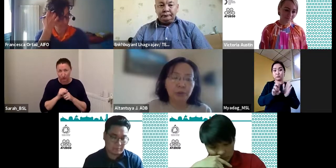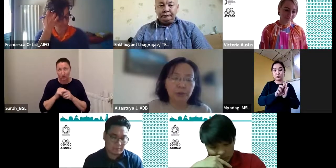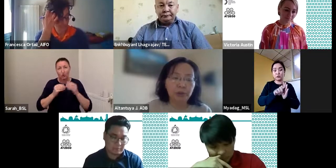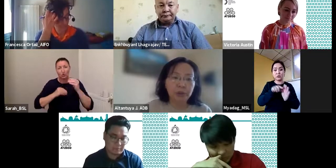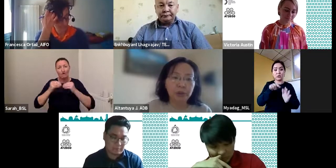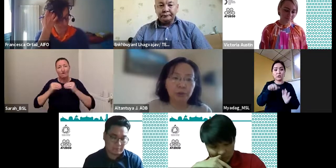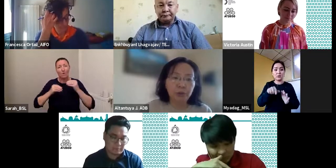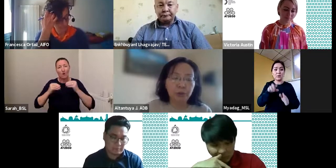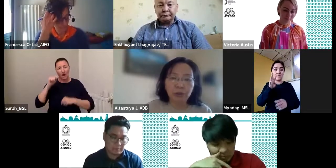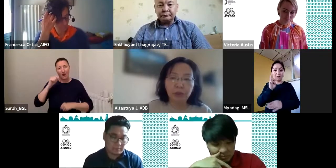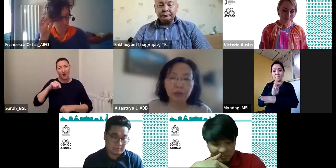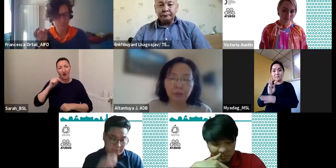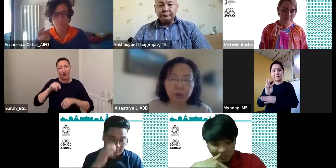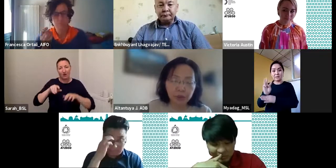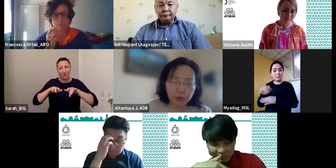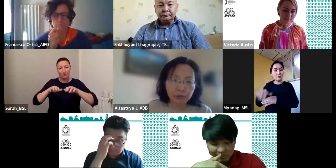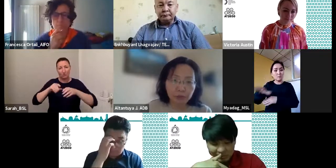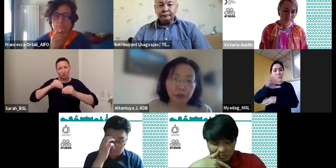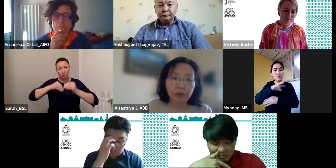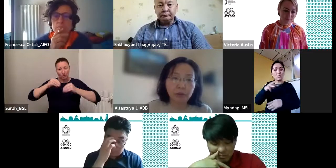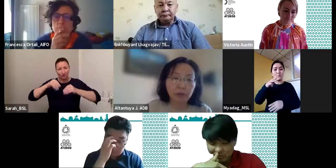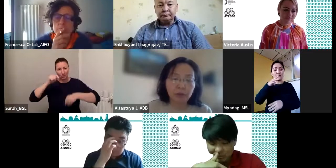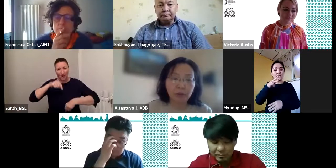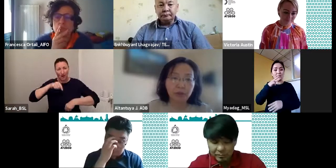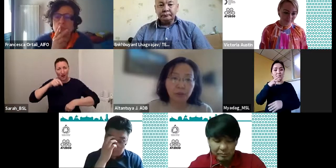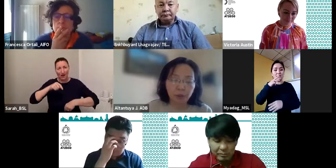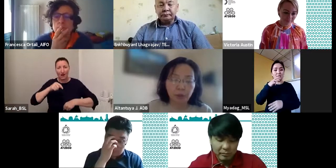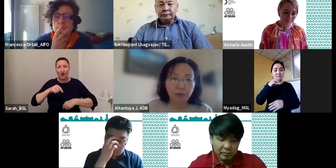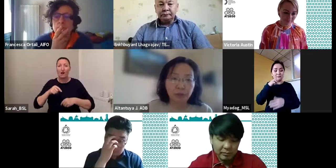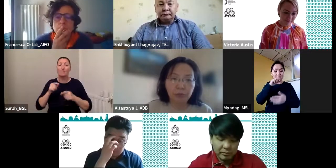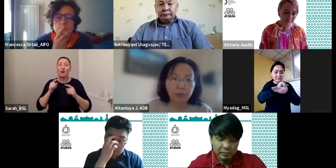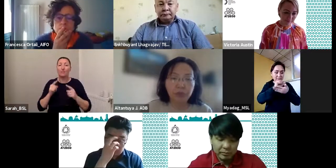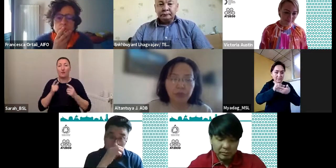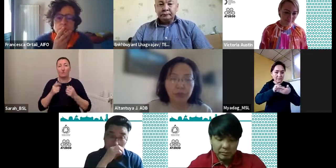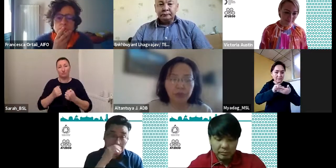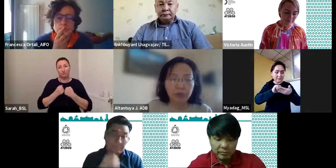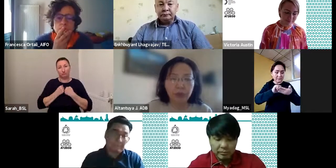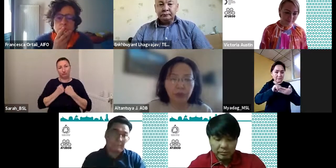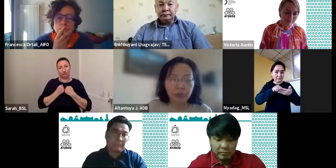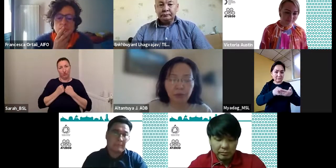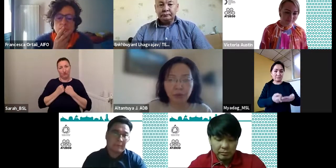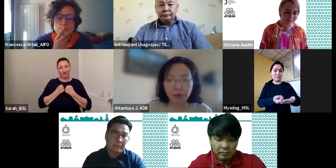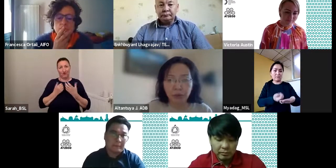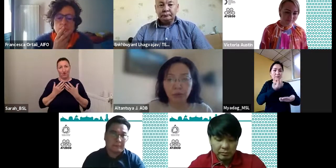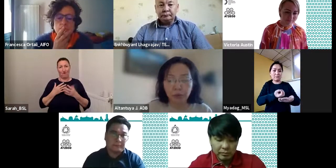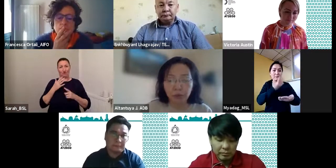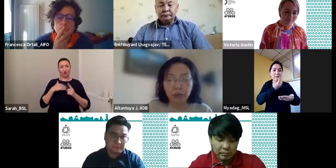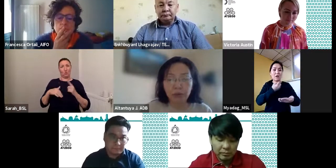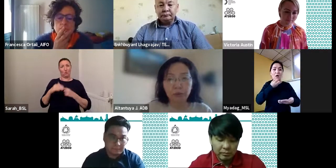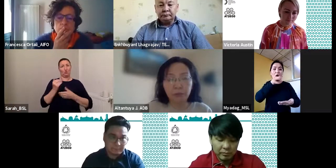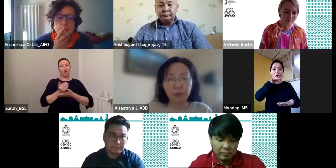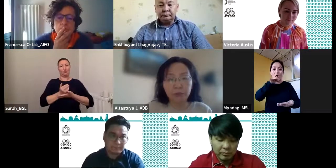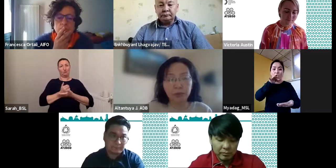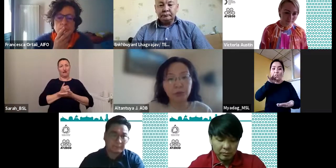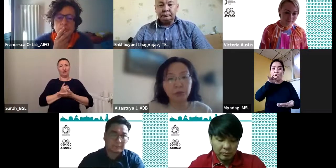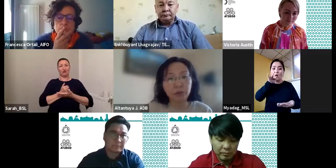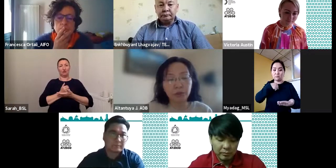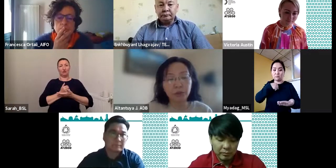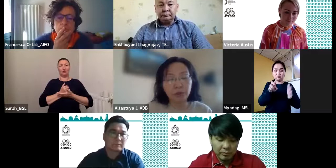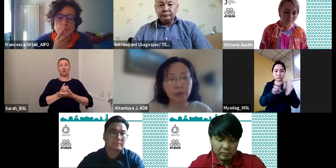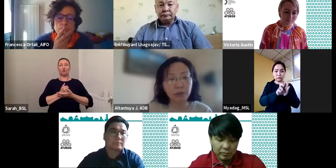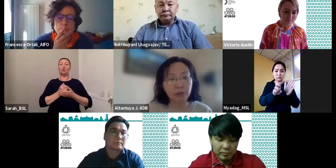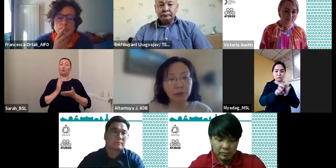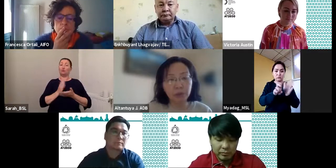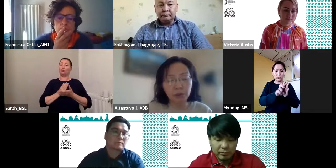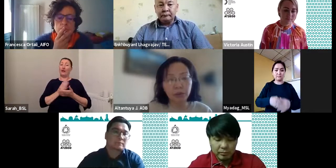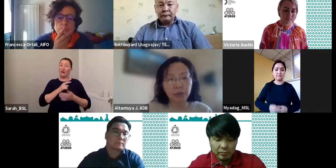вебсайтууд дээр тавигдж байгаа бүх мэдээлэл, бичигдсэн мэдээллүүдийг дуу авьяа болгож, текст яриа болгож хөрвүүлдэг ийм програм хийж өгнө. Энэ